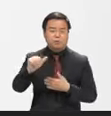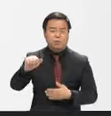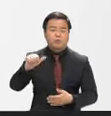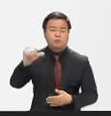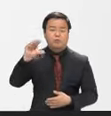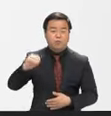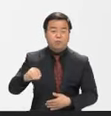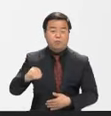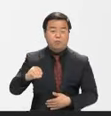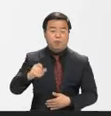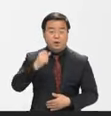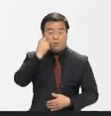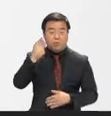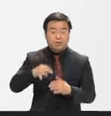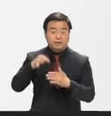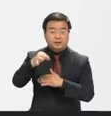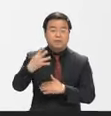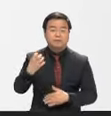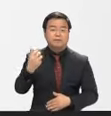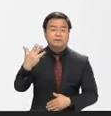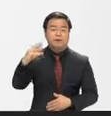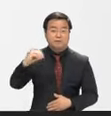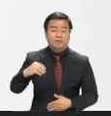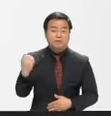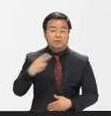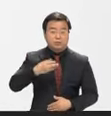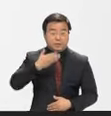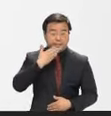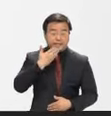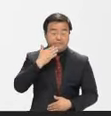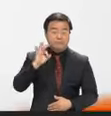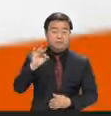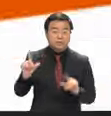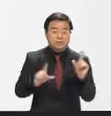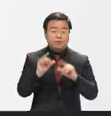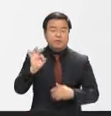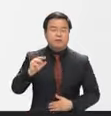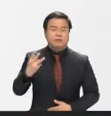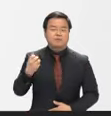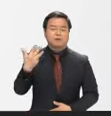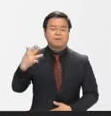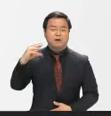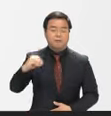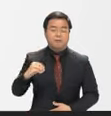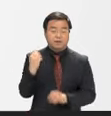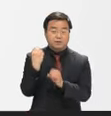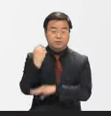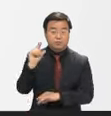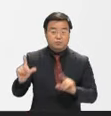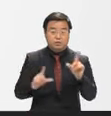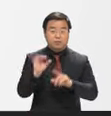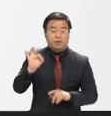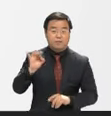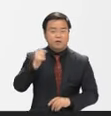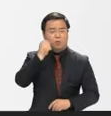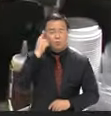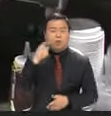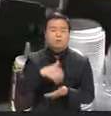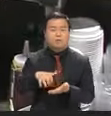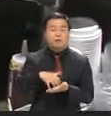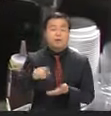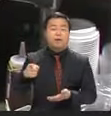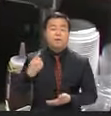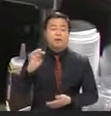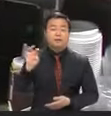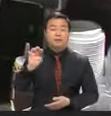월세는 48만 원, 식비 등 생활비는 38만 원 수준. 기본 생계비만 월 140만 원이 넘습니다.